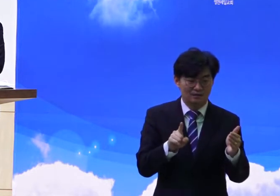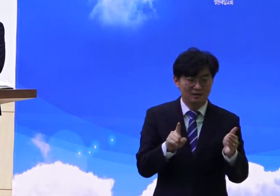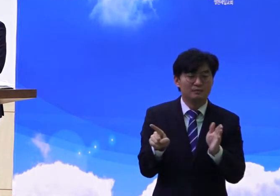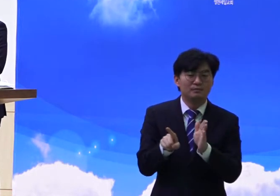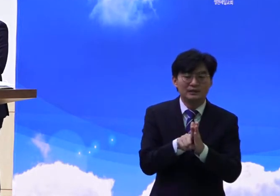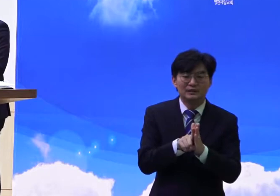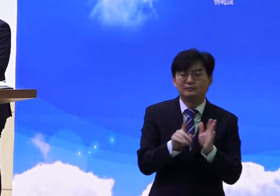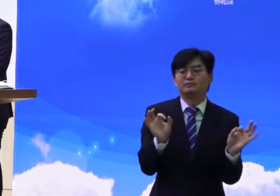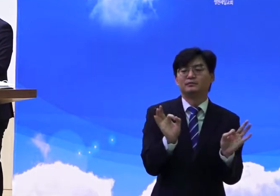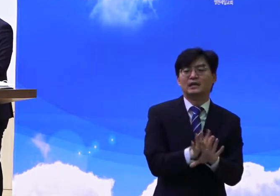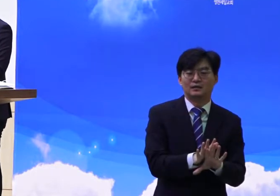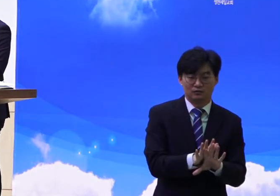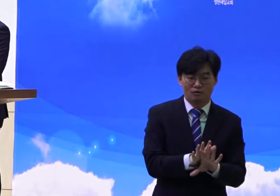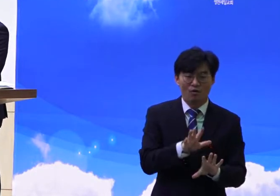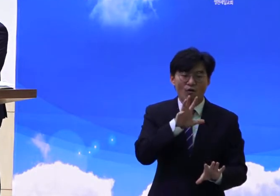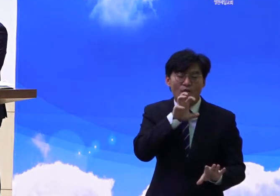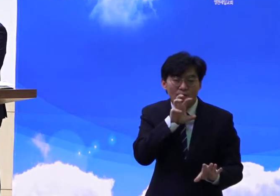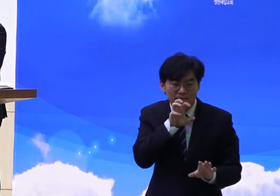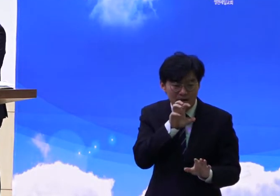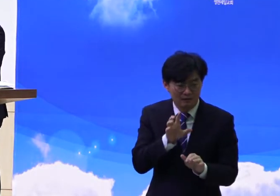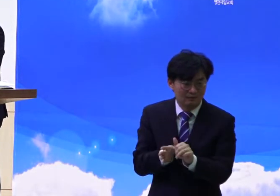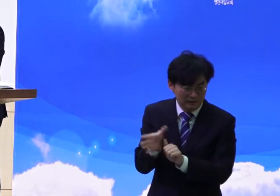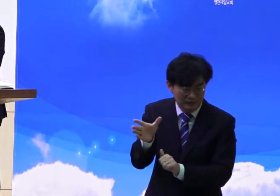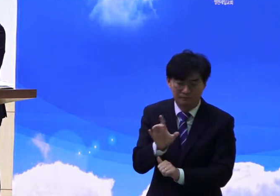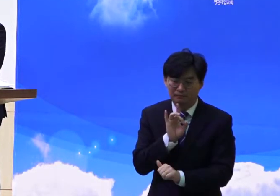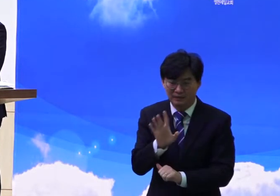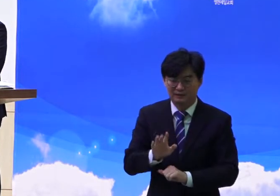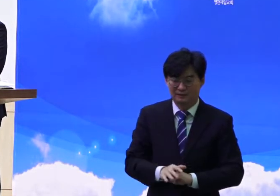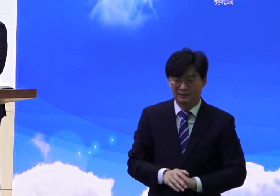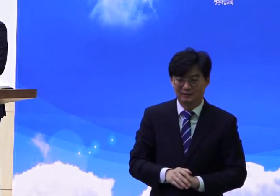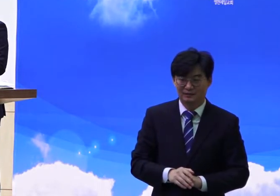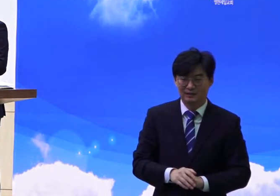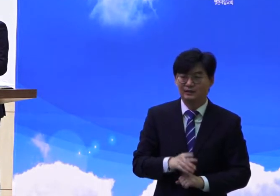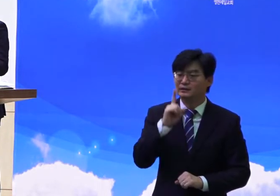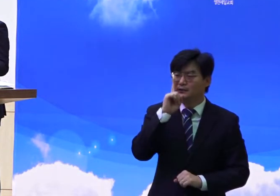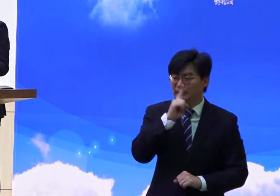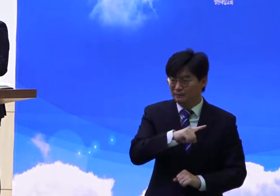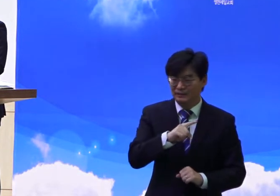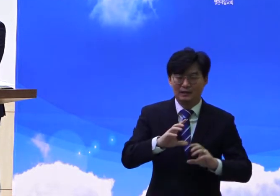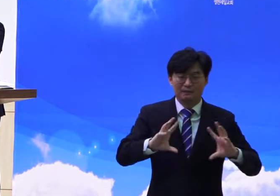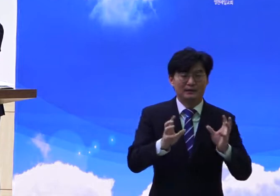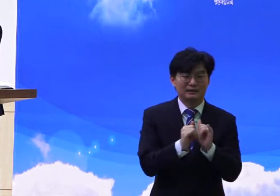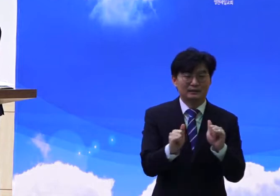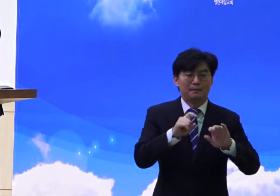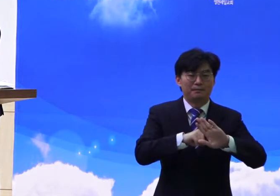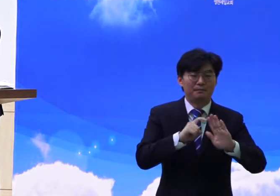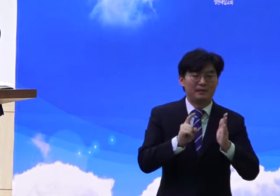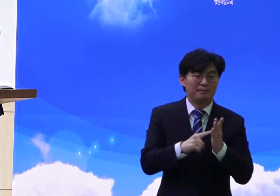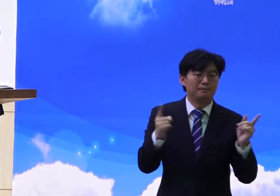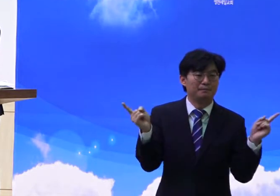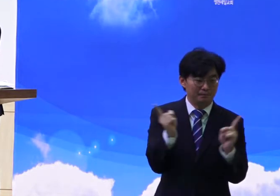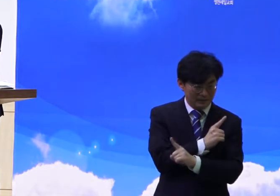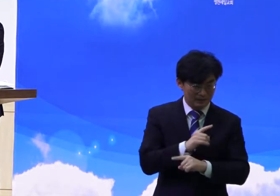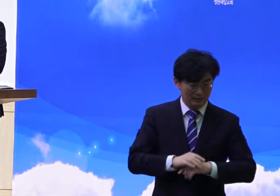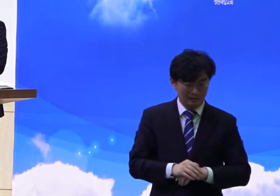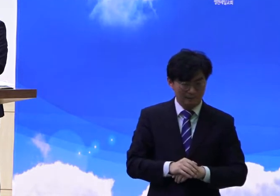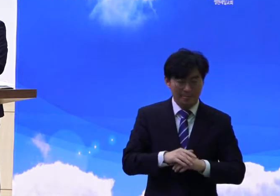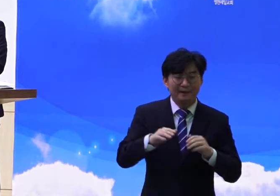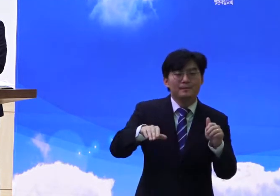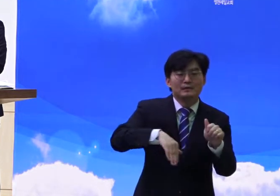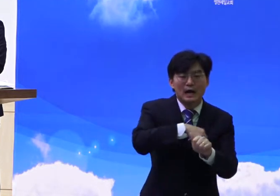참지 못하고 있는 것입니다. 그들의 마음이 완전히 변했습니다. 상황의 마음을 빼앗긴